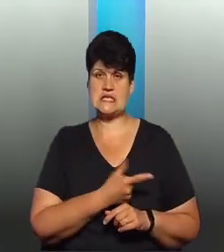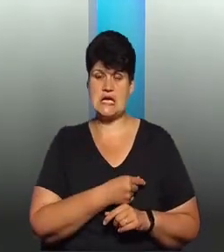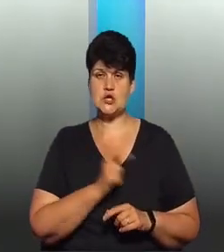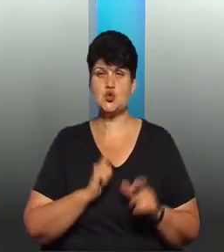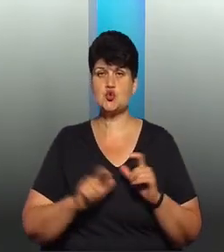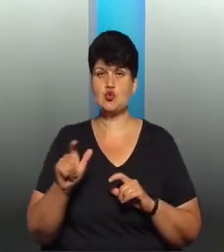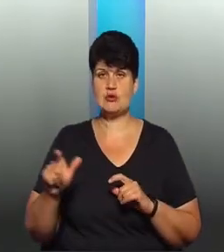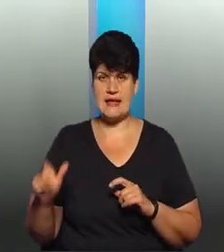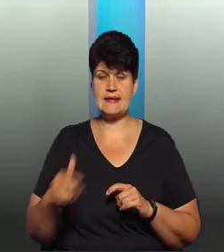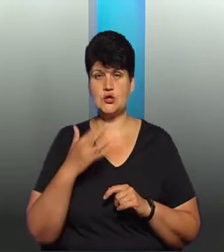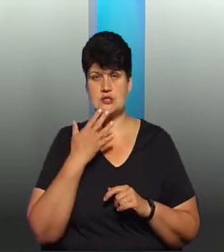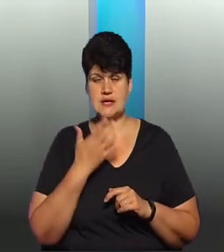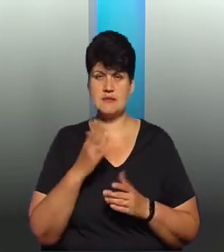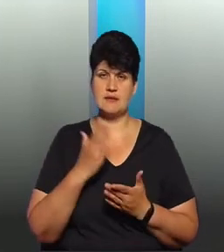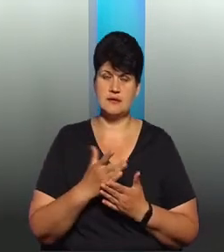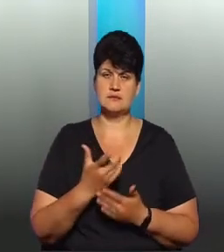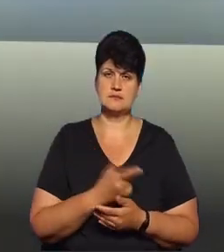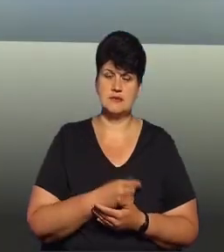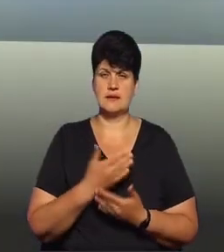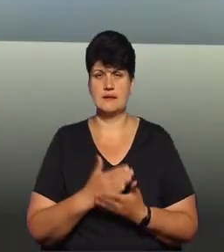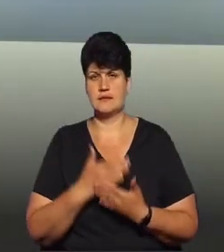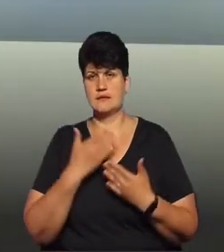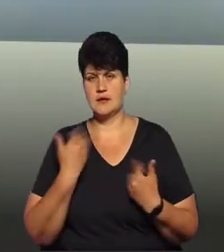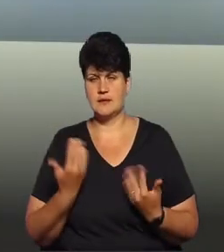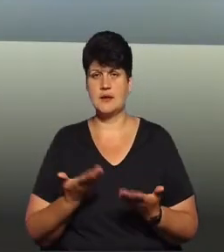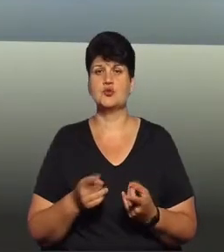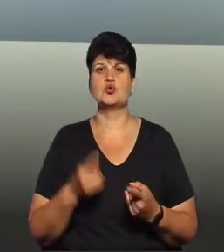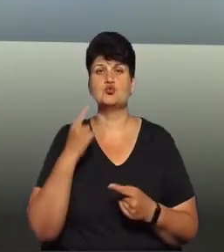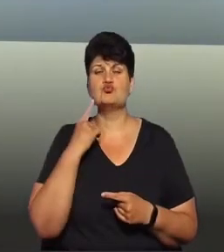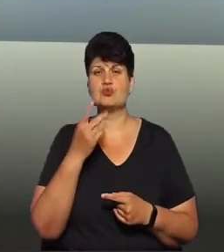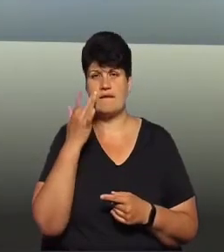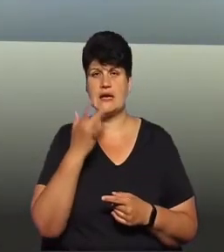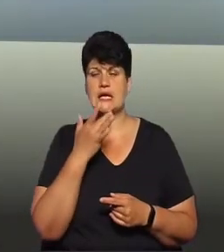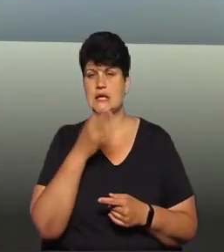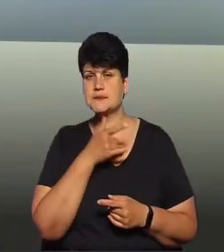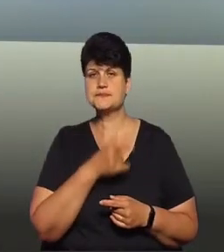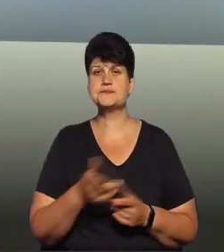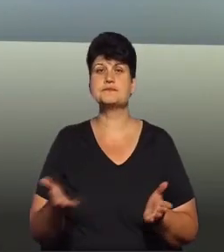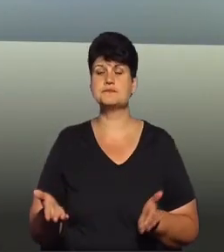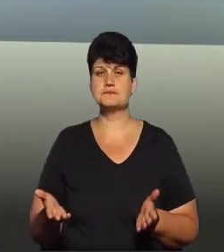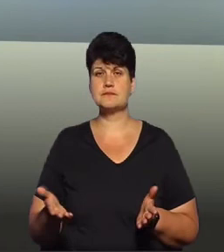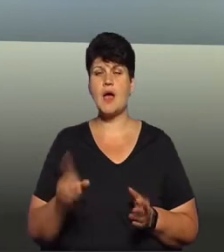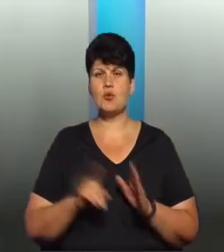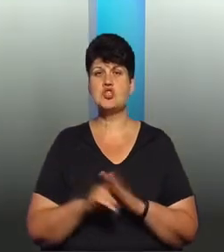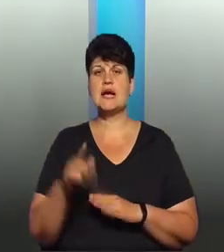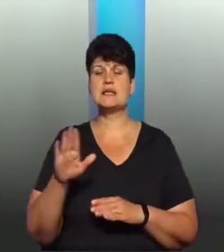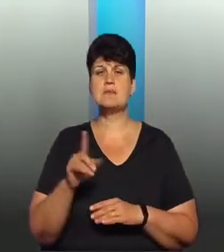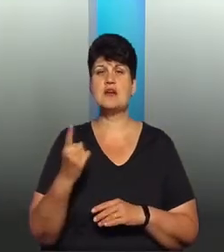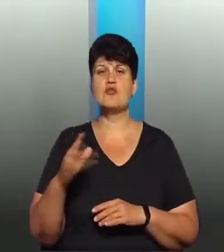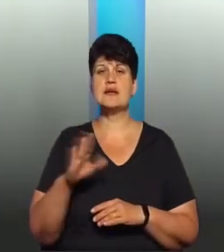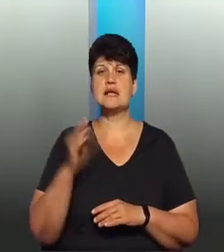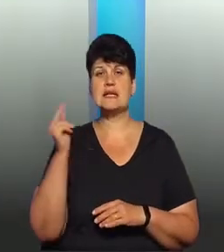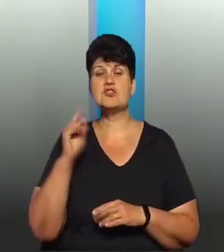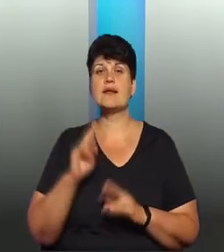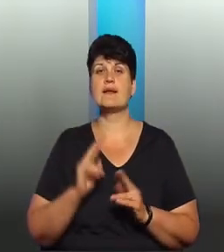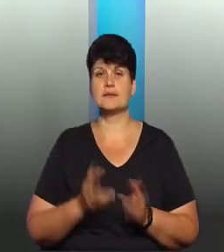не вакцинуються? Що там чути поки за літні канікули? Як будете починати з 1 вересня навчання? Ну, остаточної інформації ще не